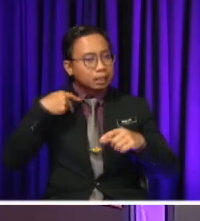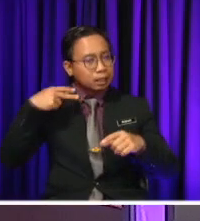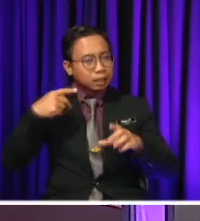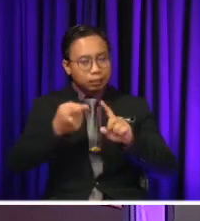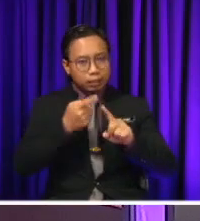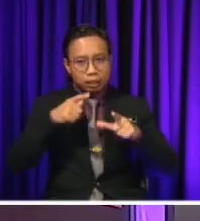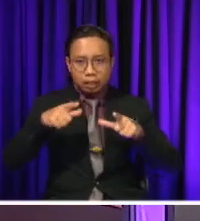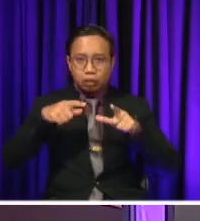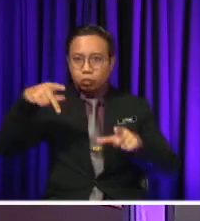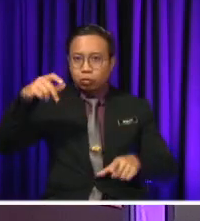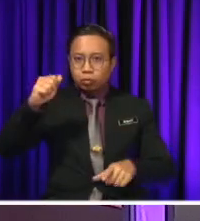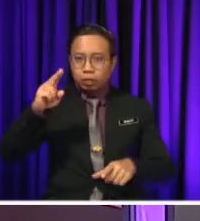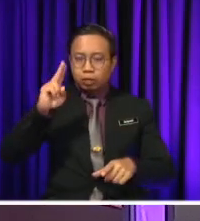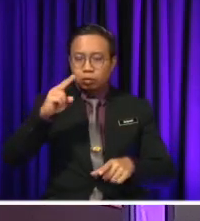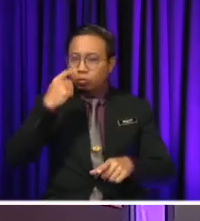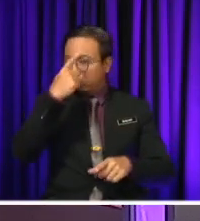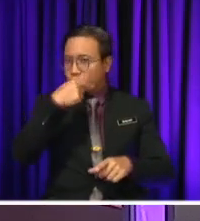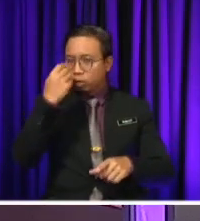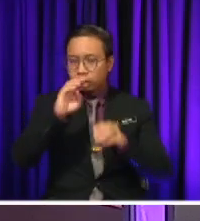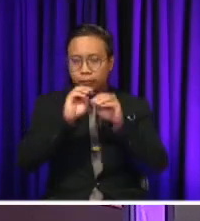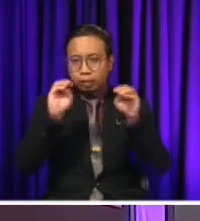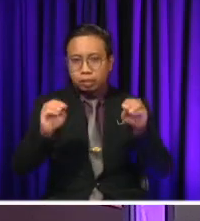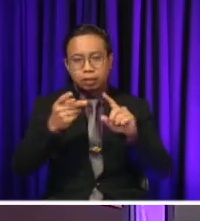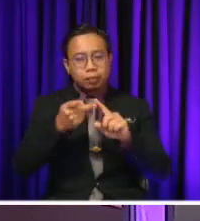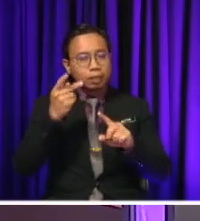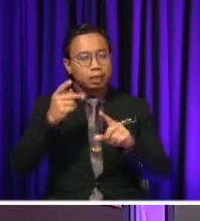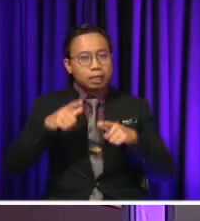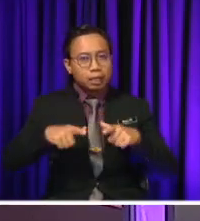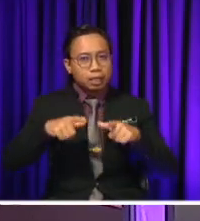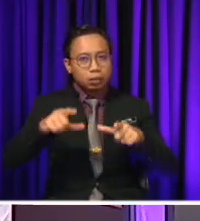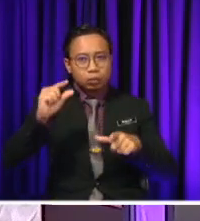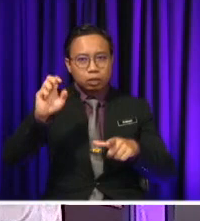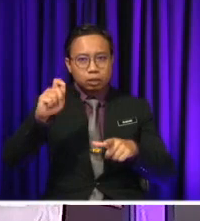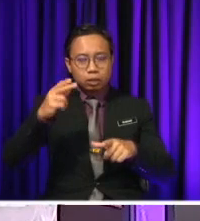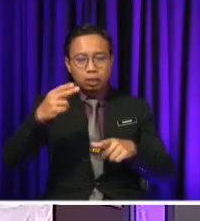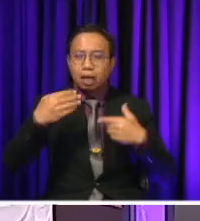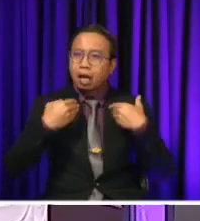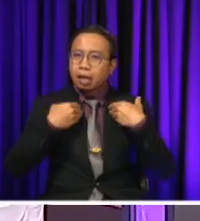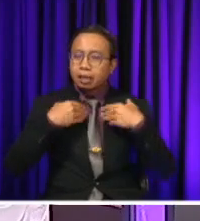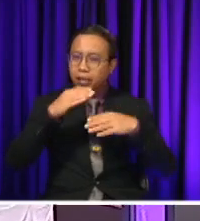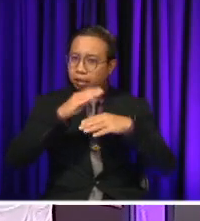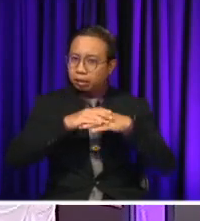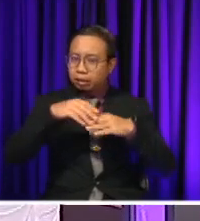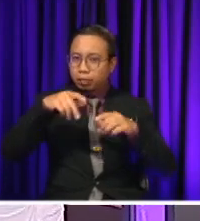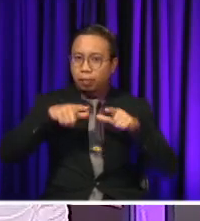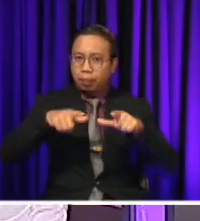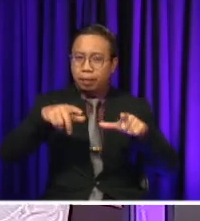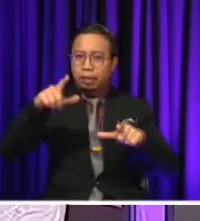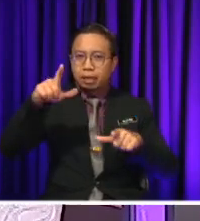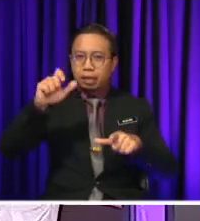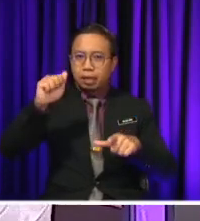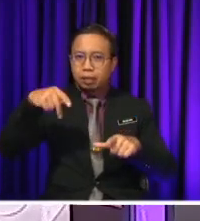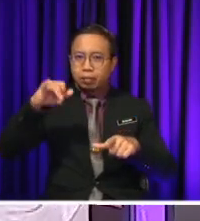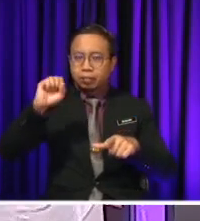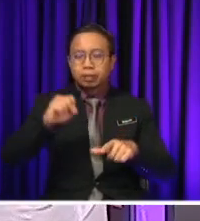dekat atas muka meja dia pakai kayu getah apa studi ada Papa lapis Oke dia sesuai dengan komponen-komponen yang kita nggak guna lah